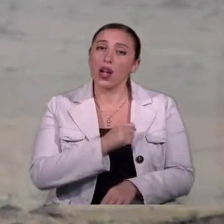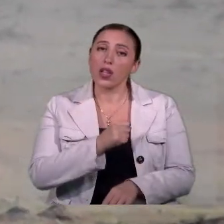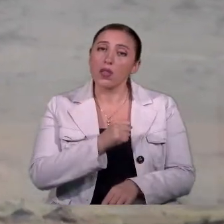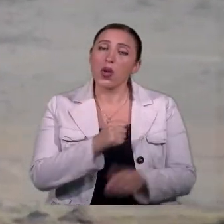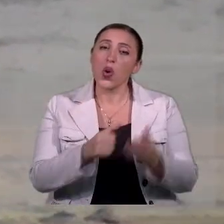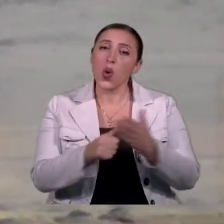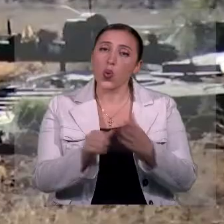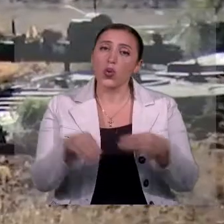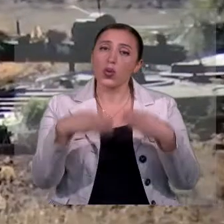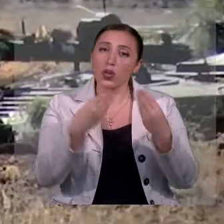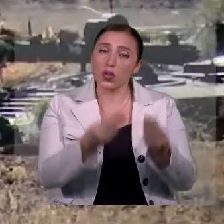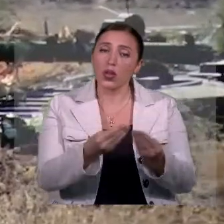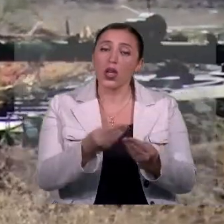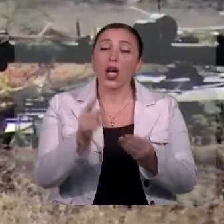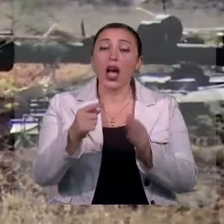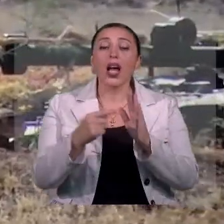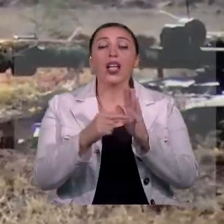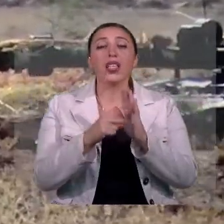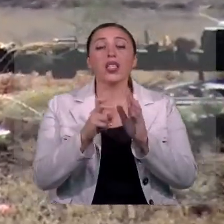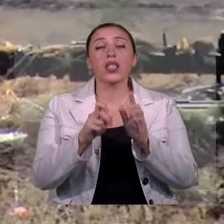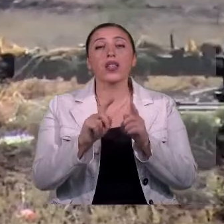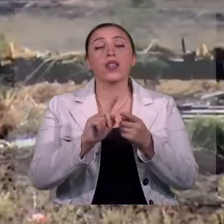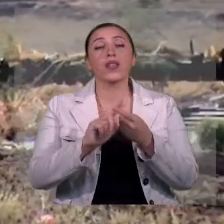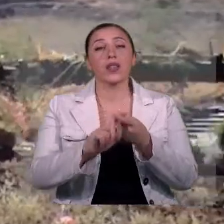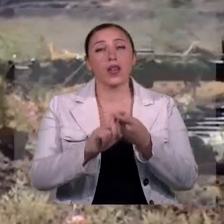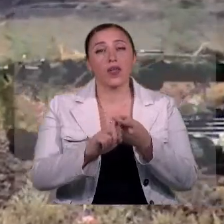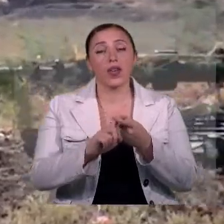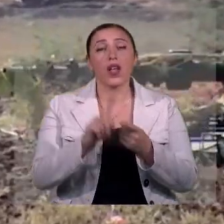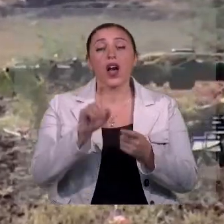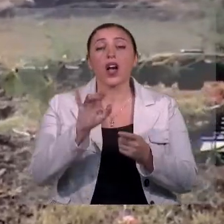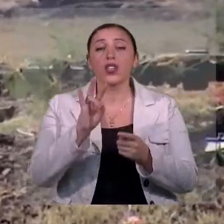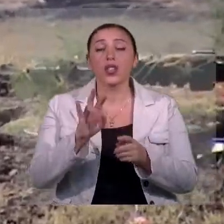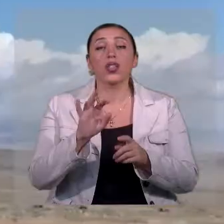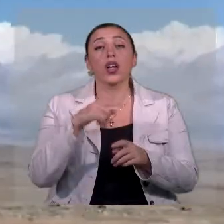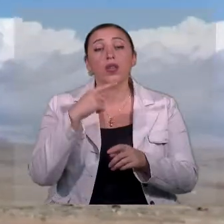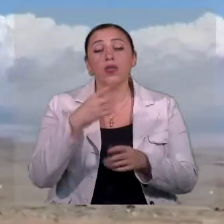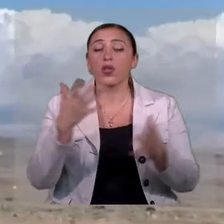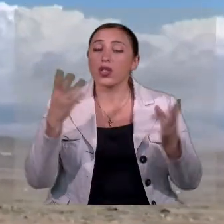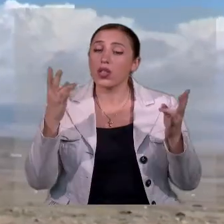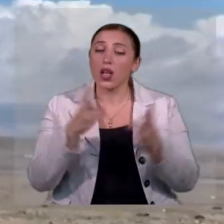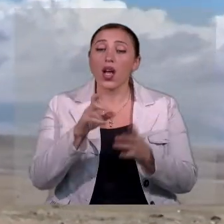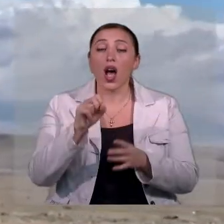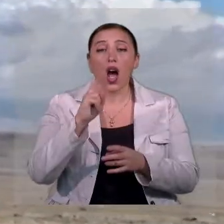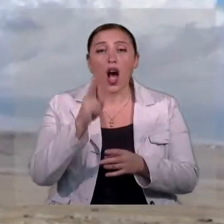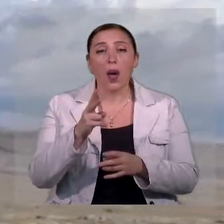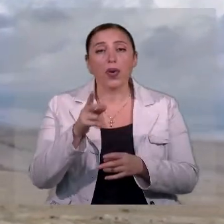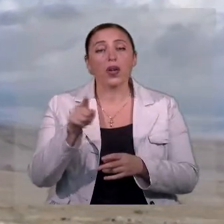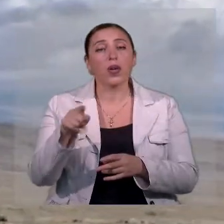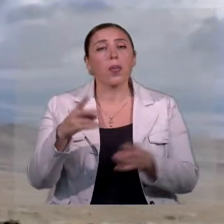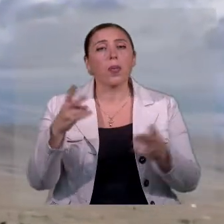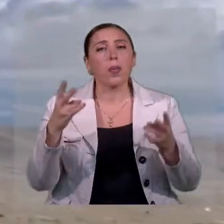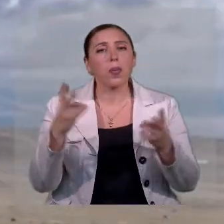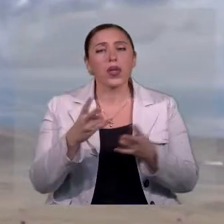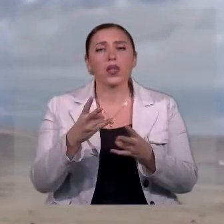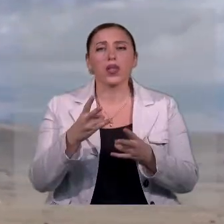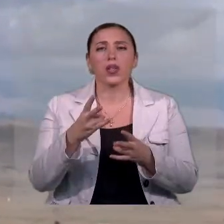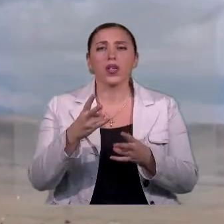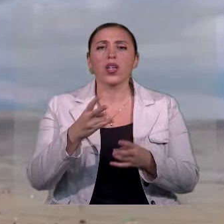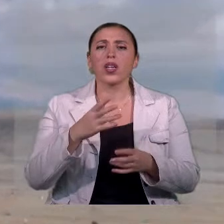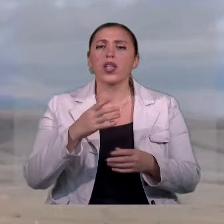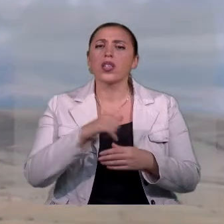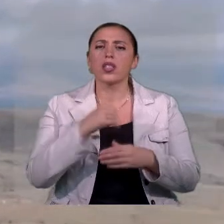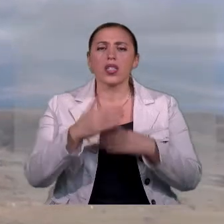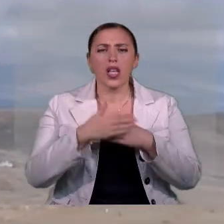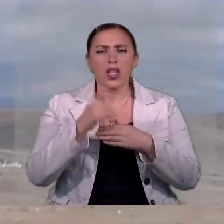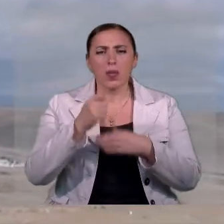օգնություն ցուցաբերեն։ Այս կետը կյանքի կոչելու համար Խաչատրյանի փոխանցմամբ անհրաժեշտ է, որ ՀԱՊԿ-ը հանդես գա դատապարտող քաղաքական